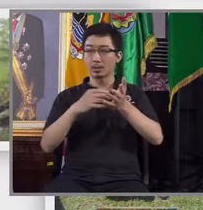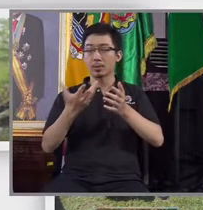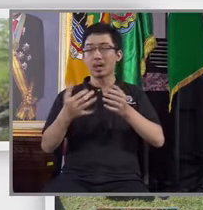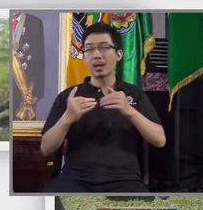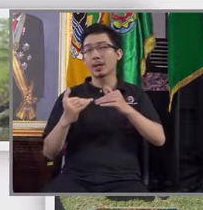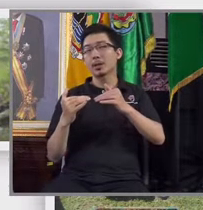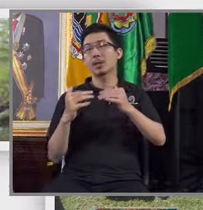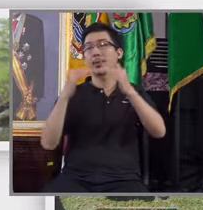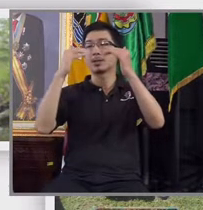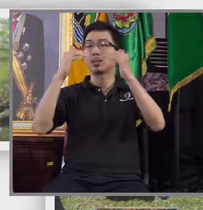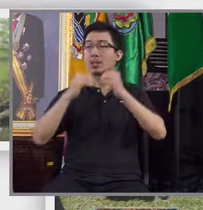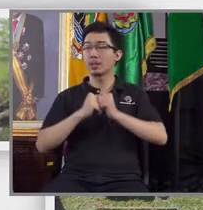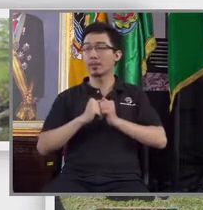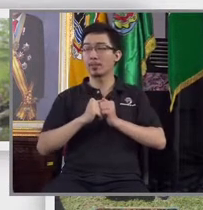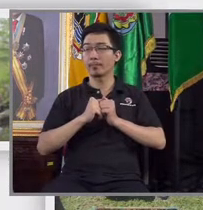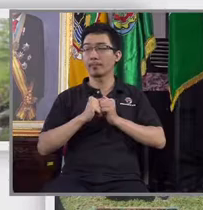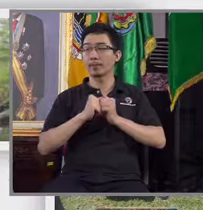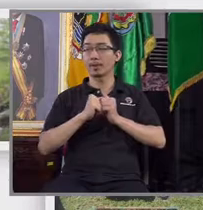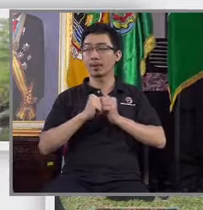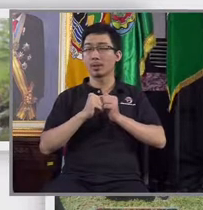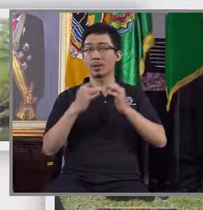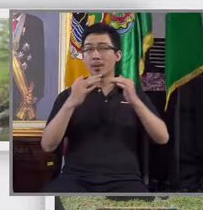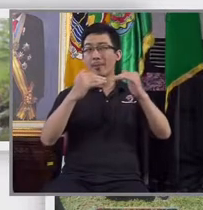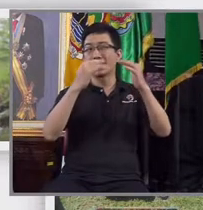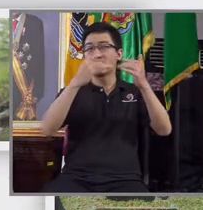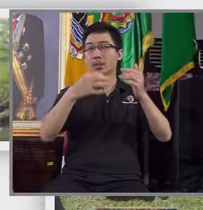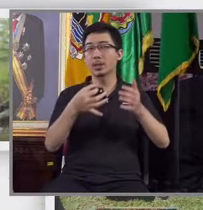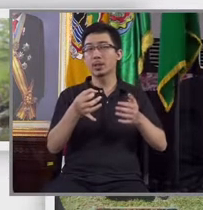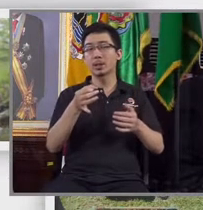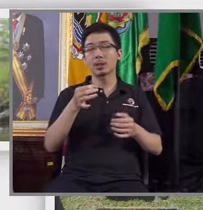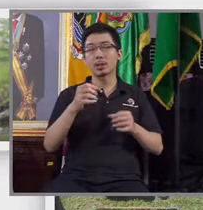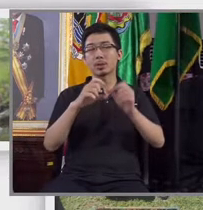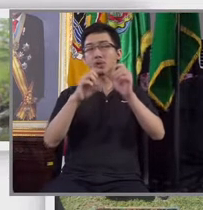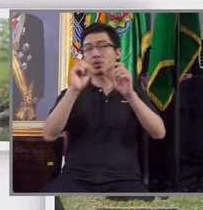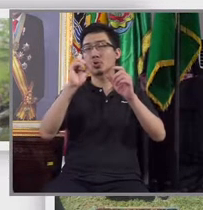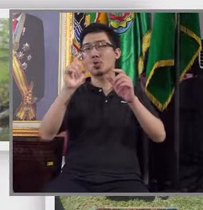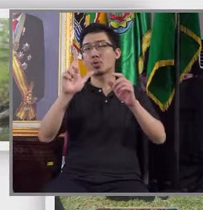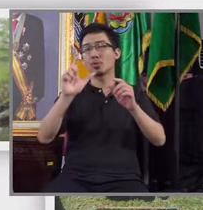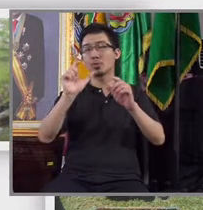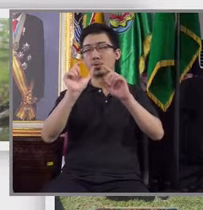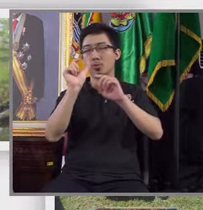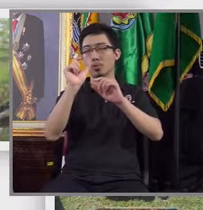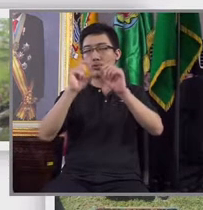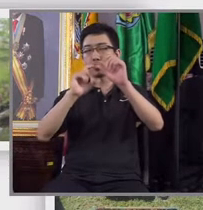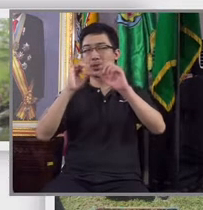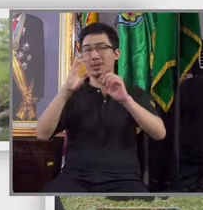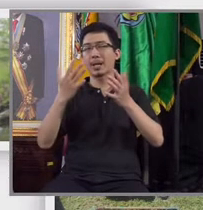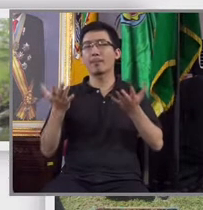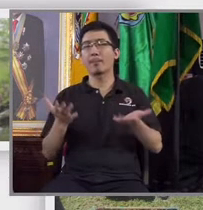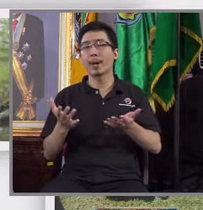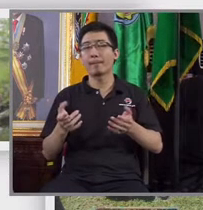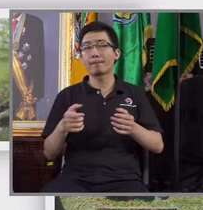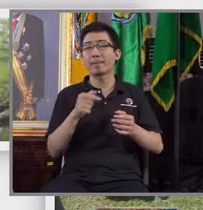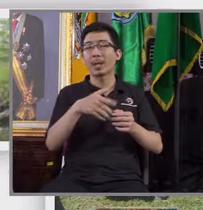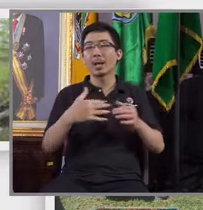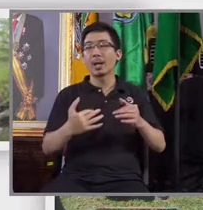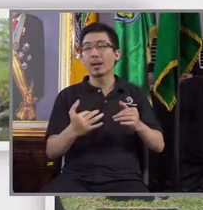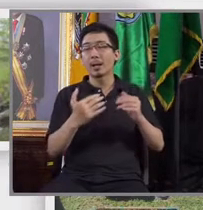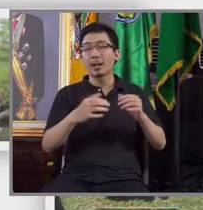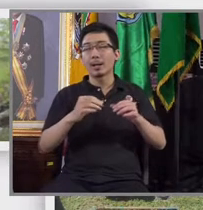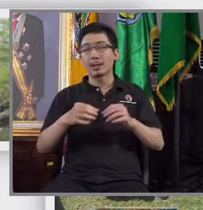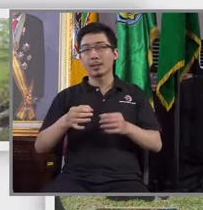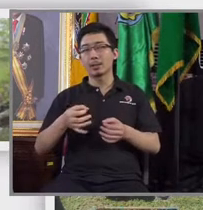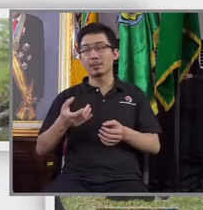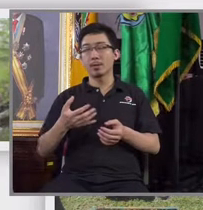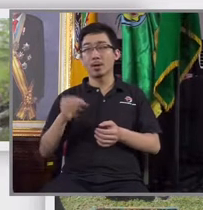dengan gerakan menanam memanen air hujan atau gemar Grobogan melalui penanaman pohon